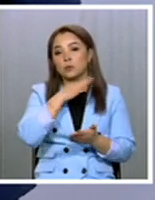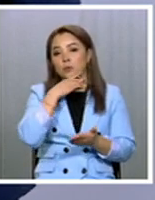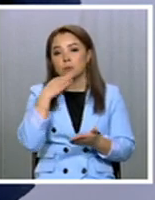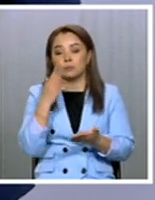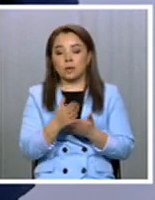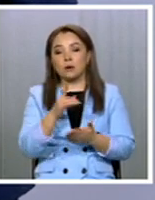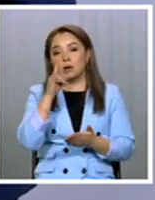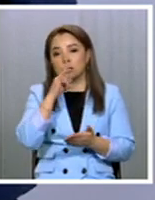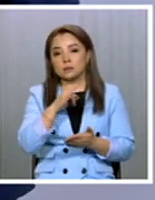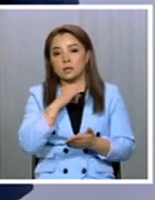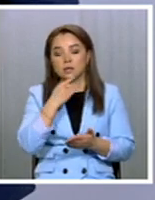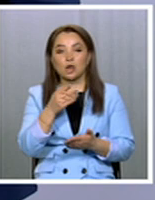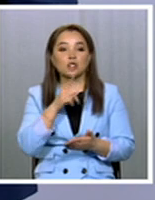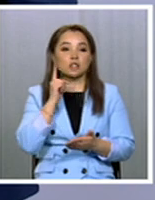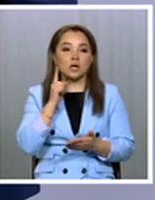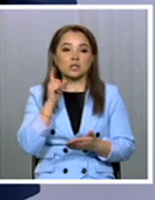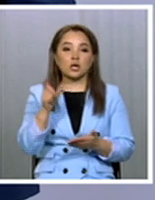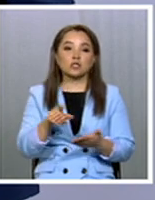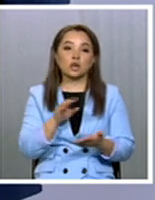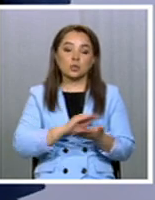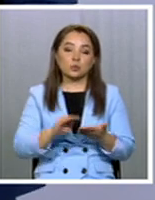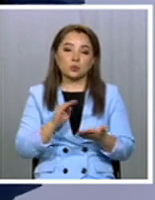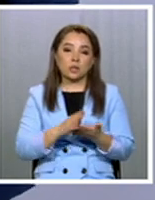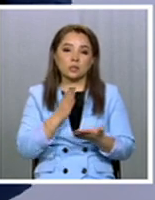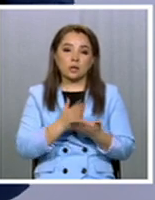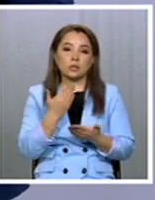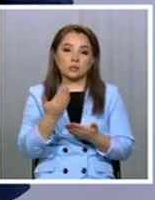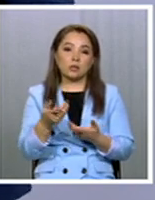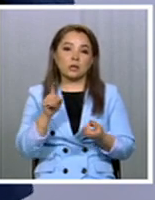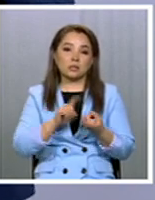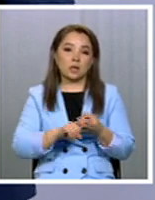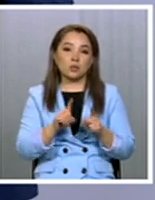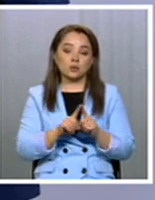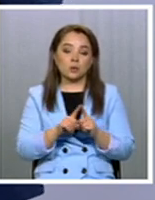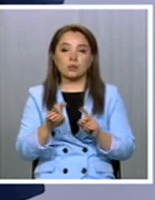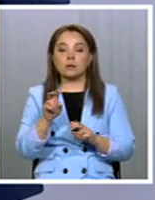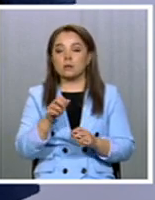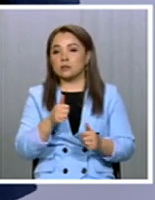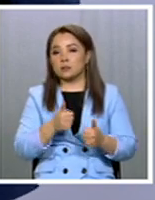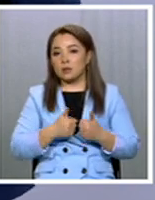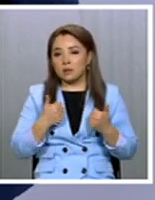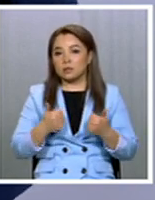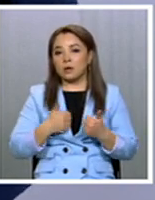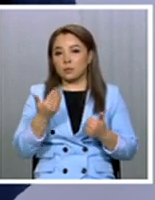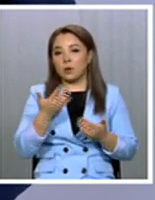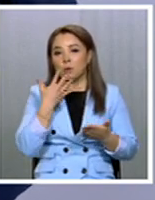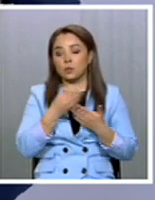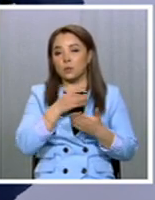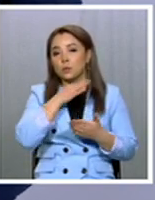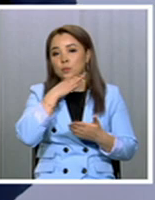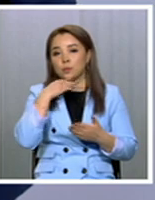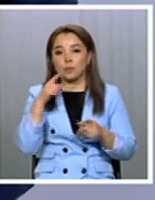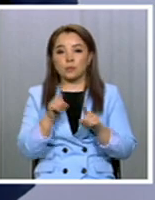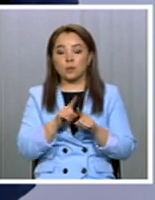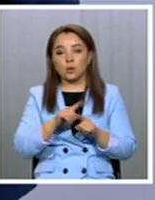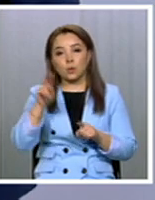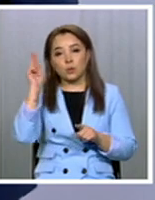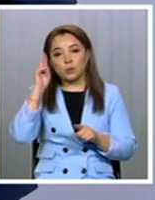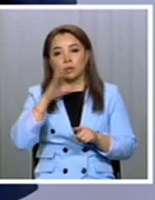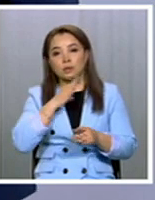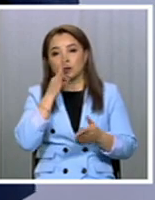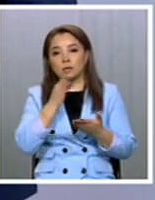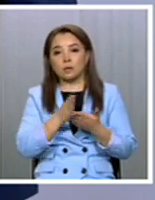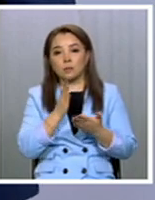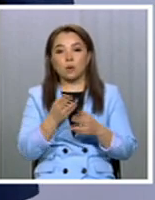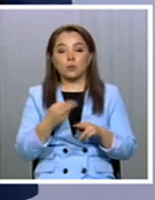қазақ жазушылар соларға қарай еліктеп, олардың көп нәрселерді үйренді.